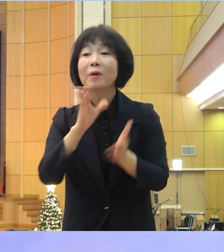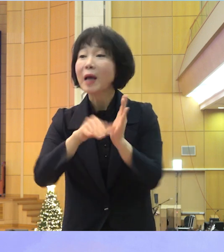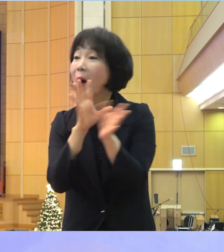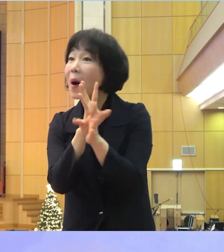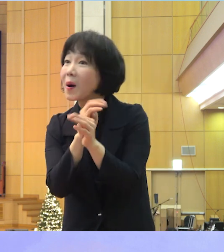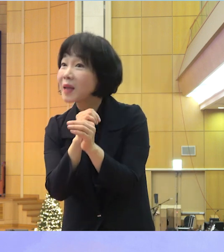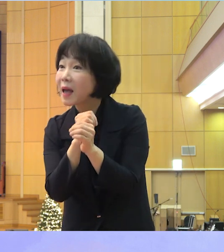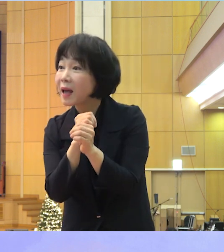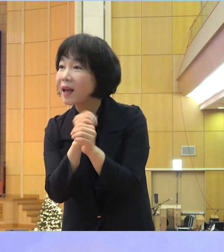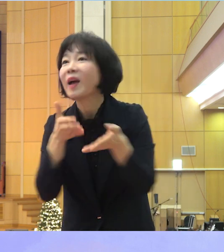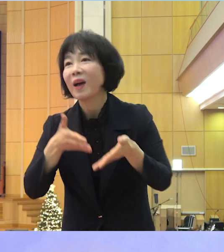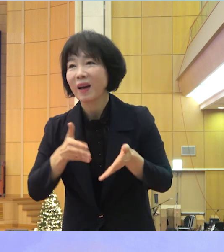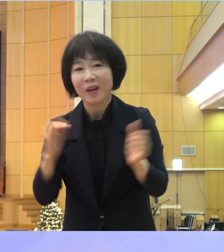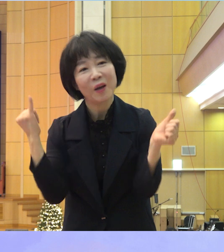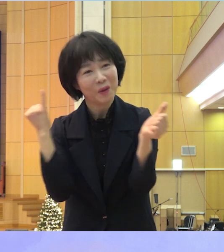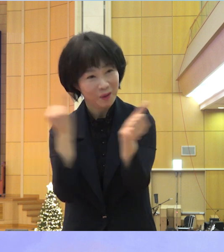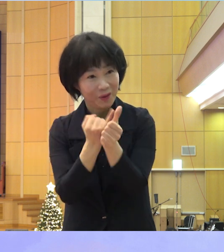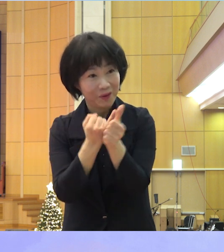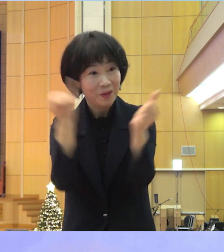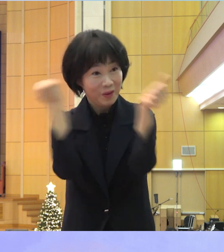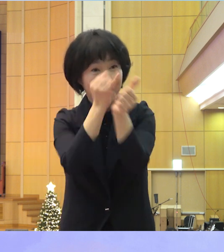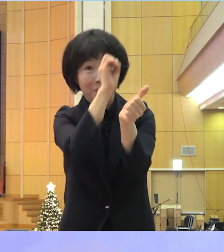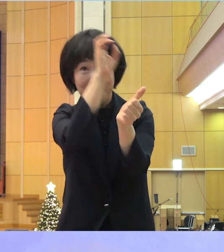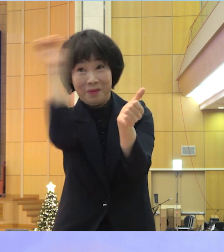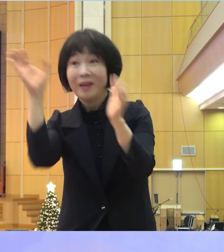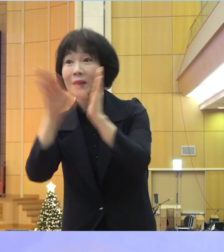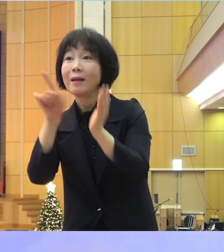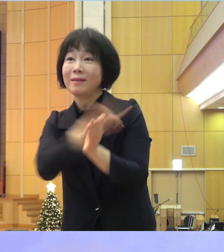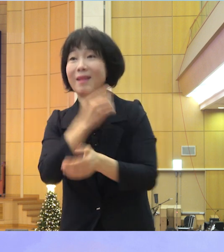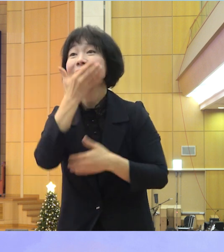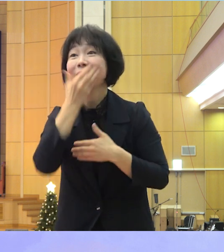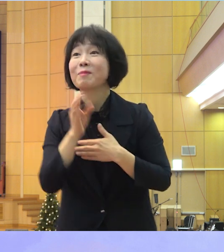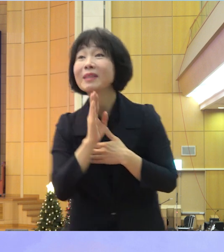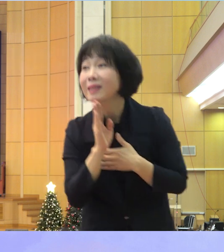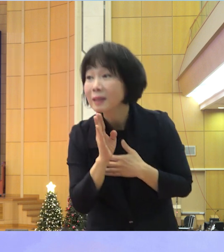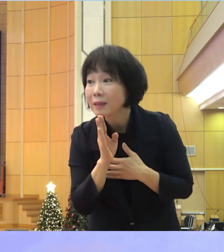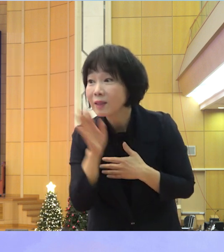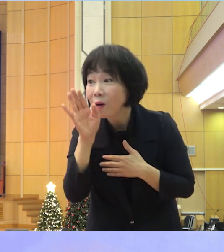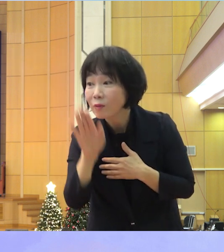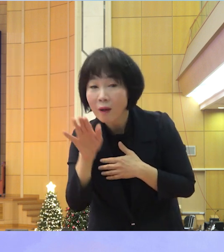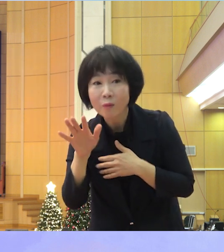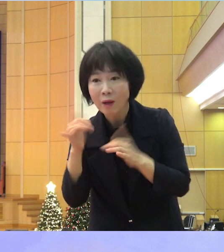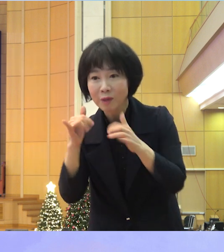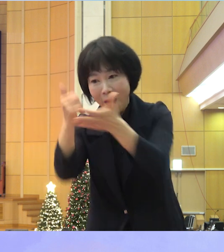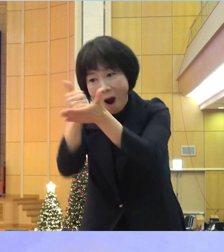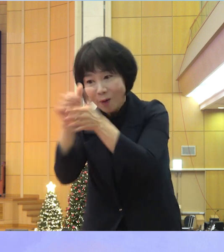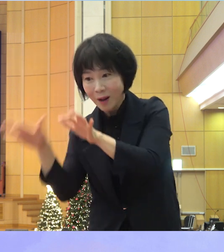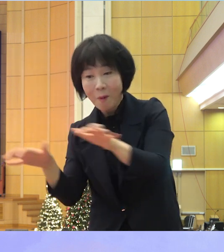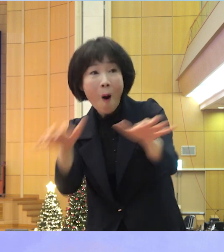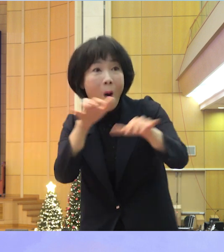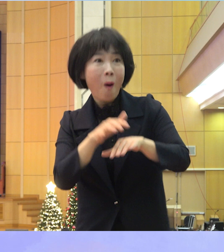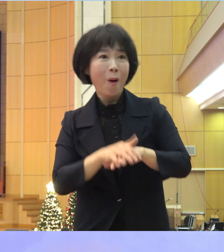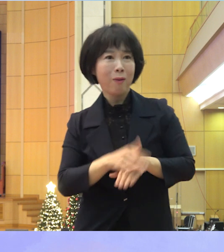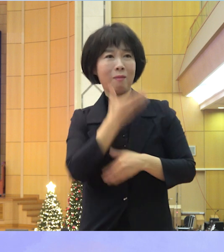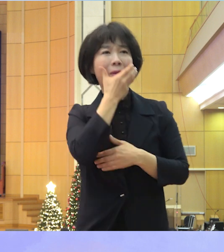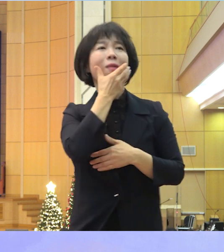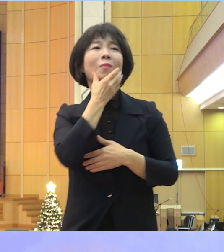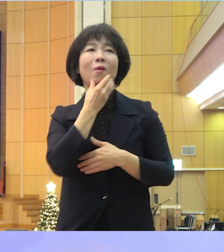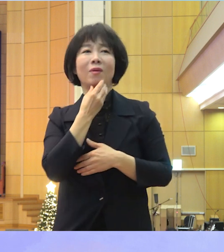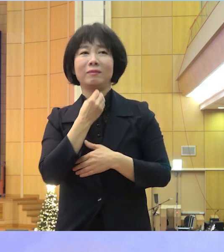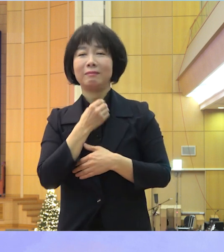결혼할 때의 행진곡이, 그 아름다운 음악이 고생문이 열렸다고 그렇게 귀에 들린대잖아.